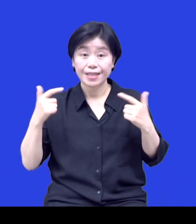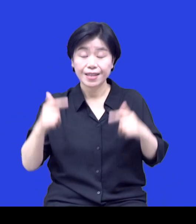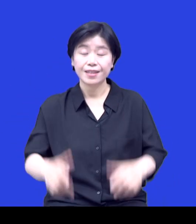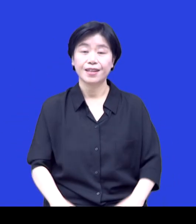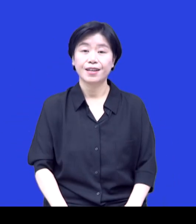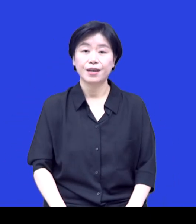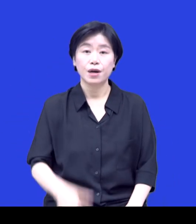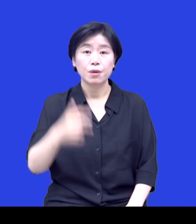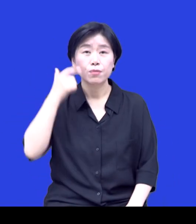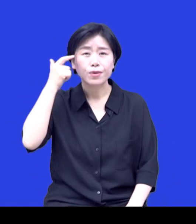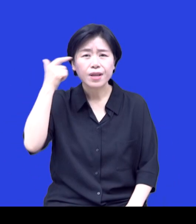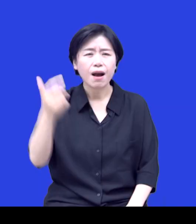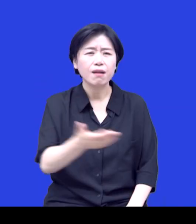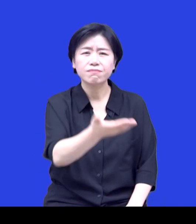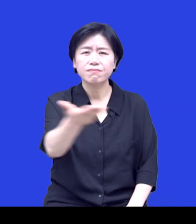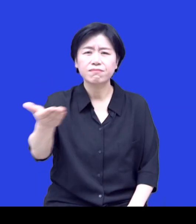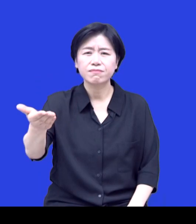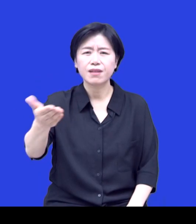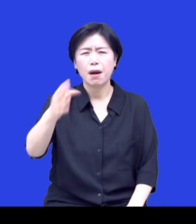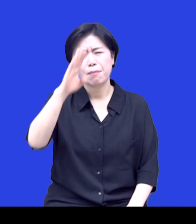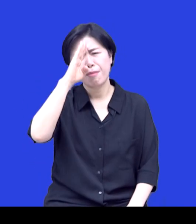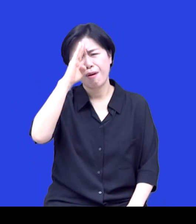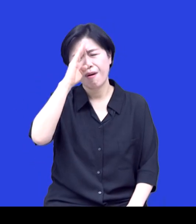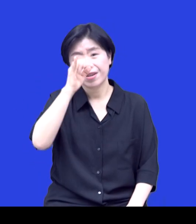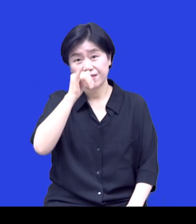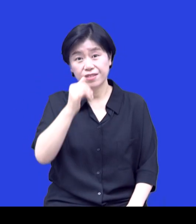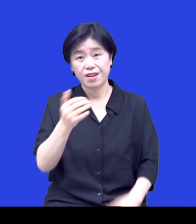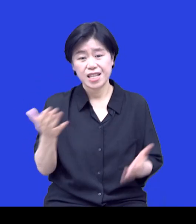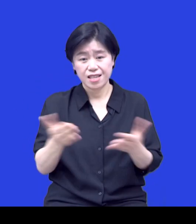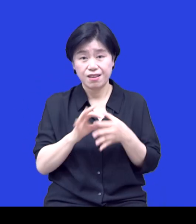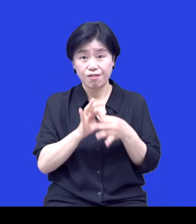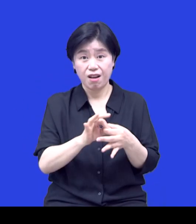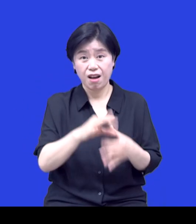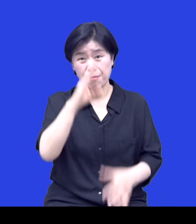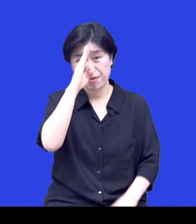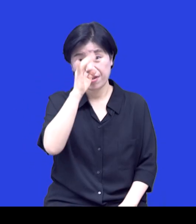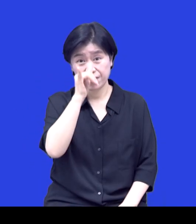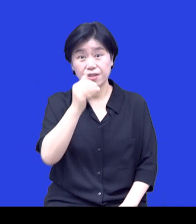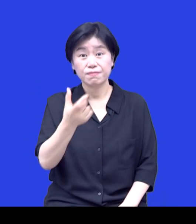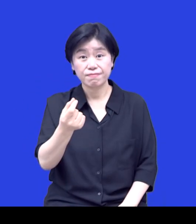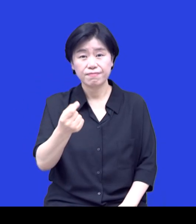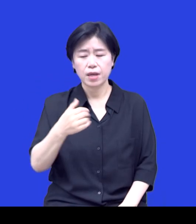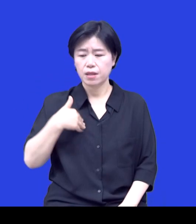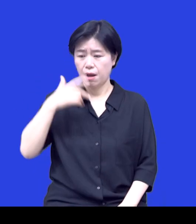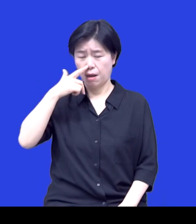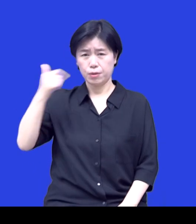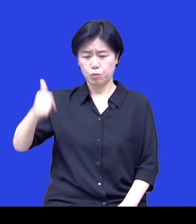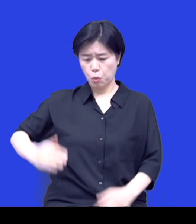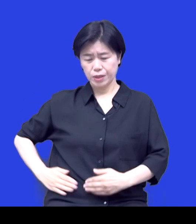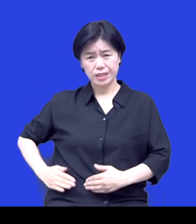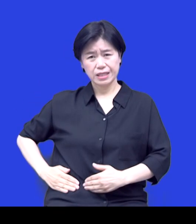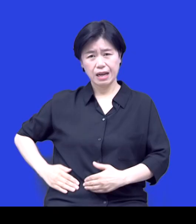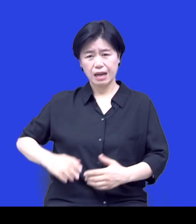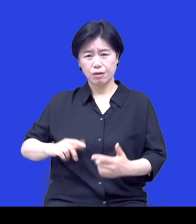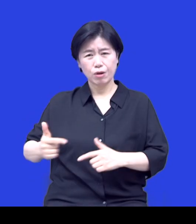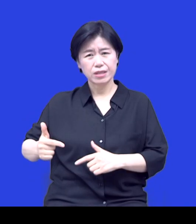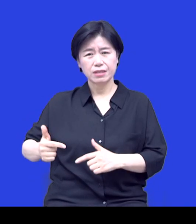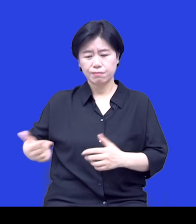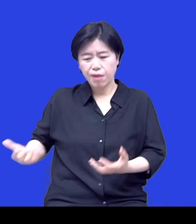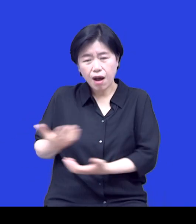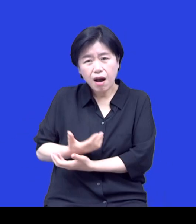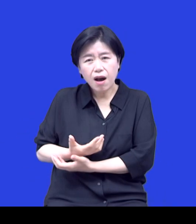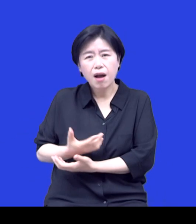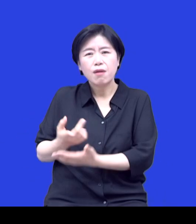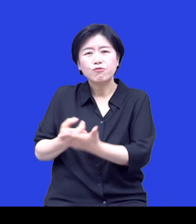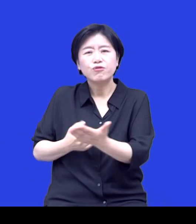네. 목사님들도 다 직업병이라는 게 있잖아요. 네. 저희 아버지도 뭐 신장 이식하시고 참 고생 많이 하셨고 한 목사님도 뵙고 또 얼마 전에 이동원 목사님도